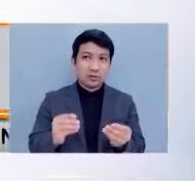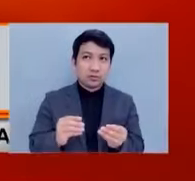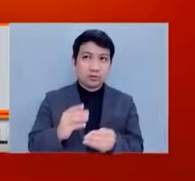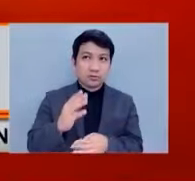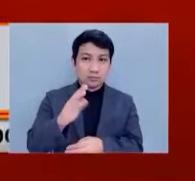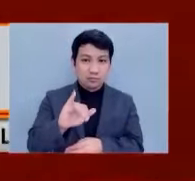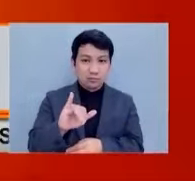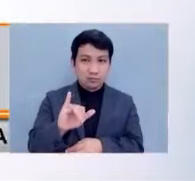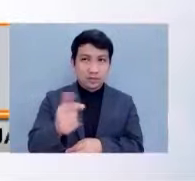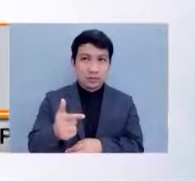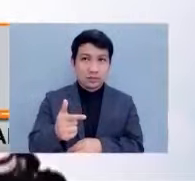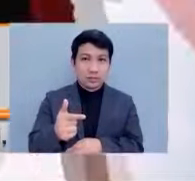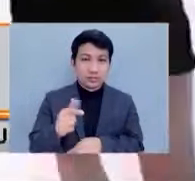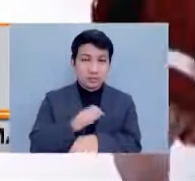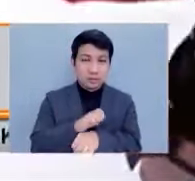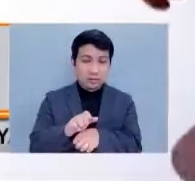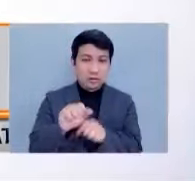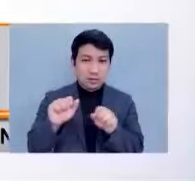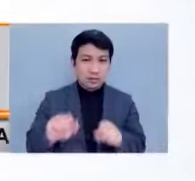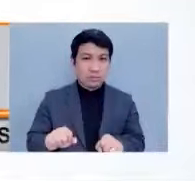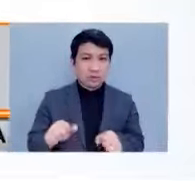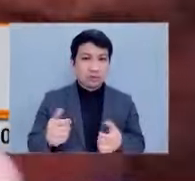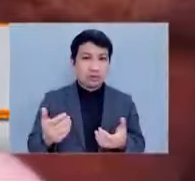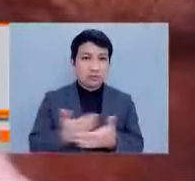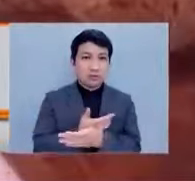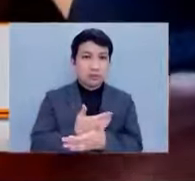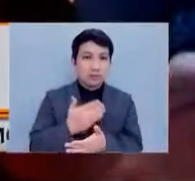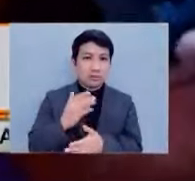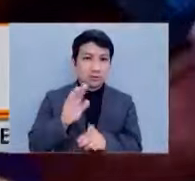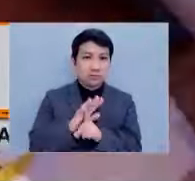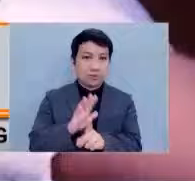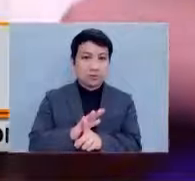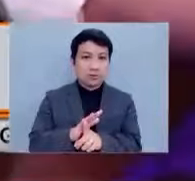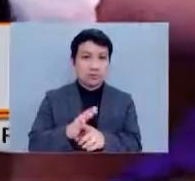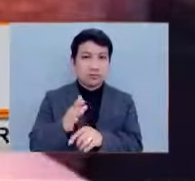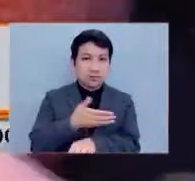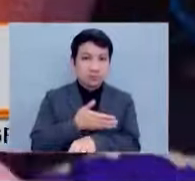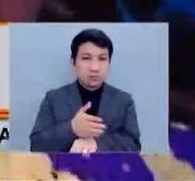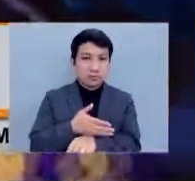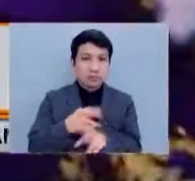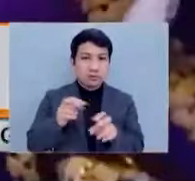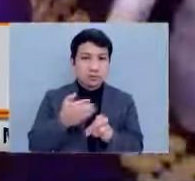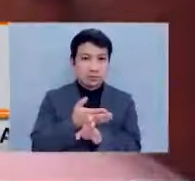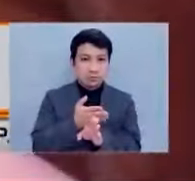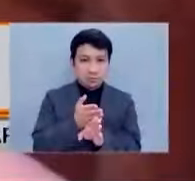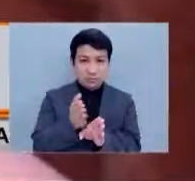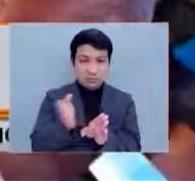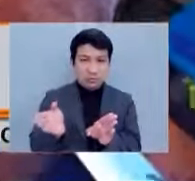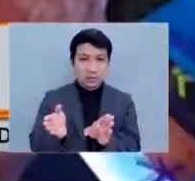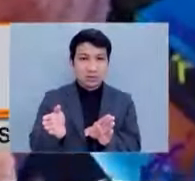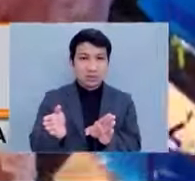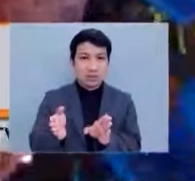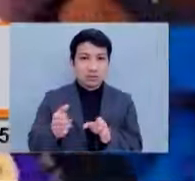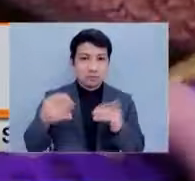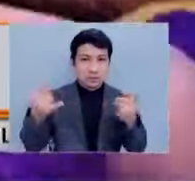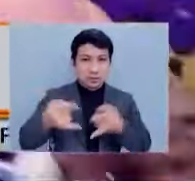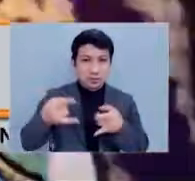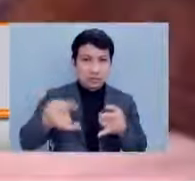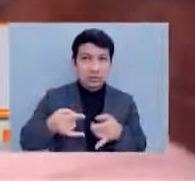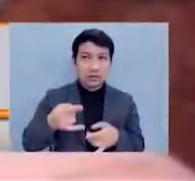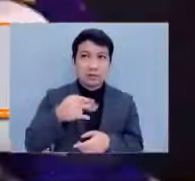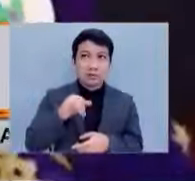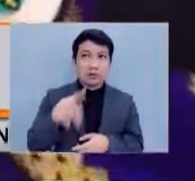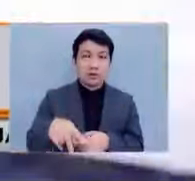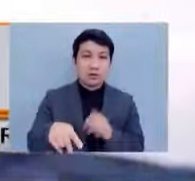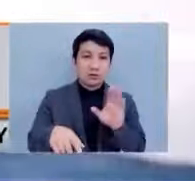Entertainment, siguradong magugustuhan ng fans ang kantang ito na lilis muna sa hip-hop bop ng Babymonster. Susundan